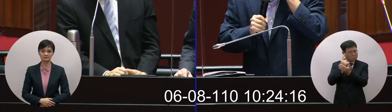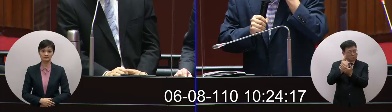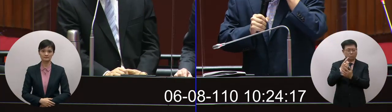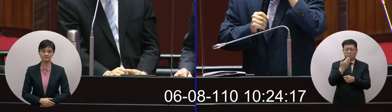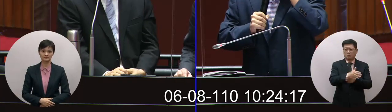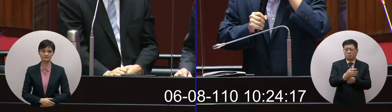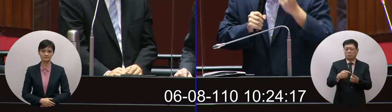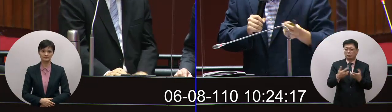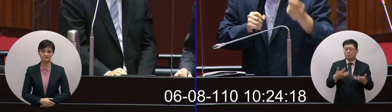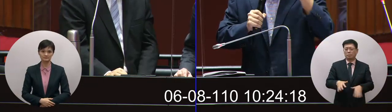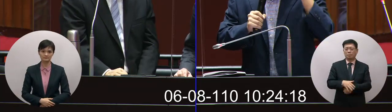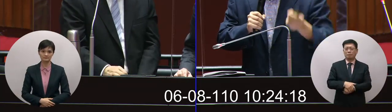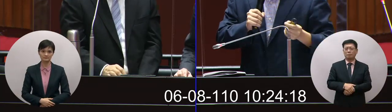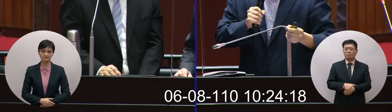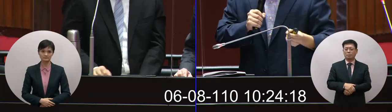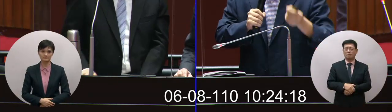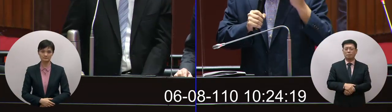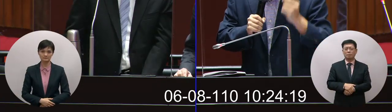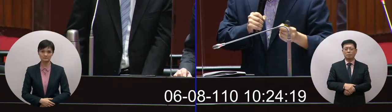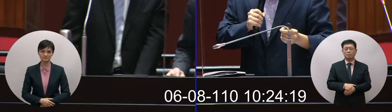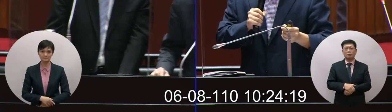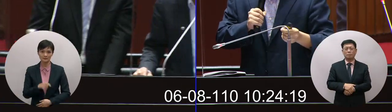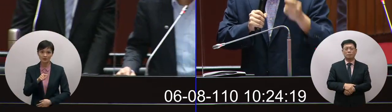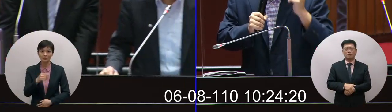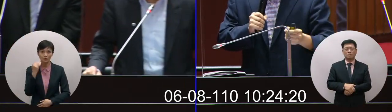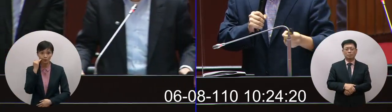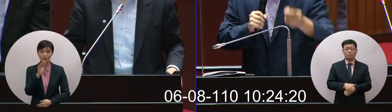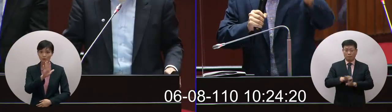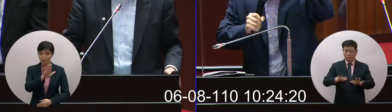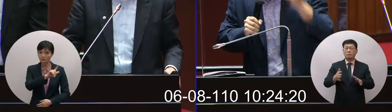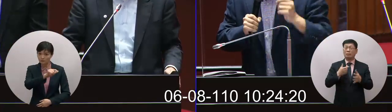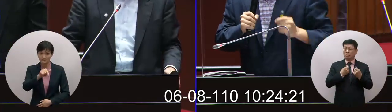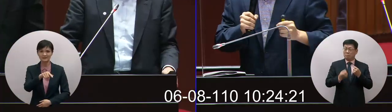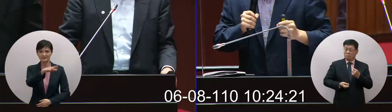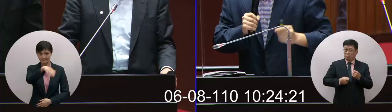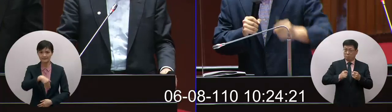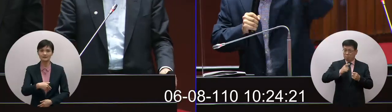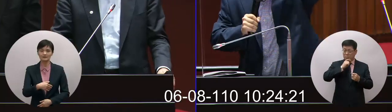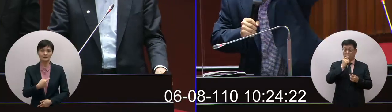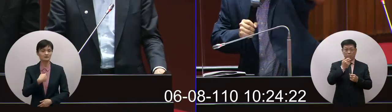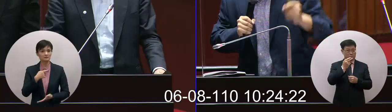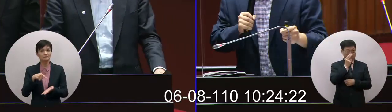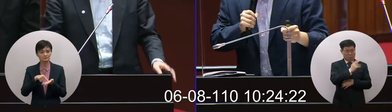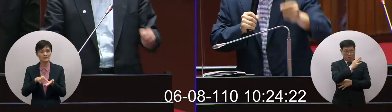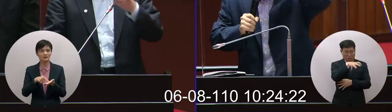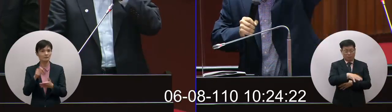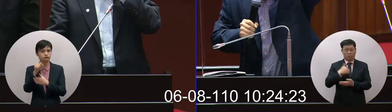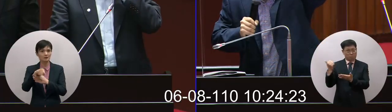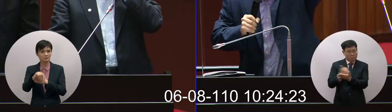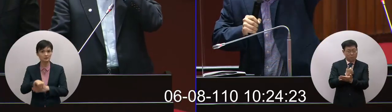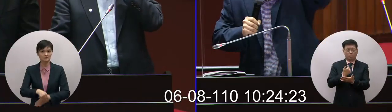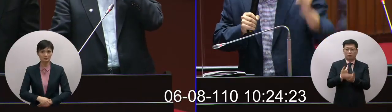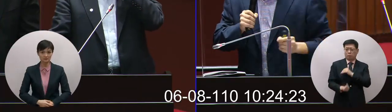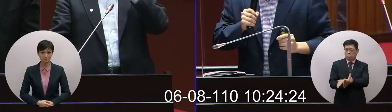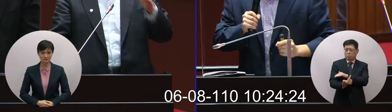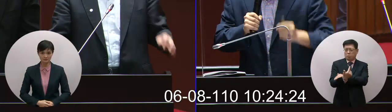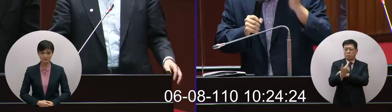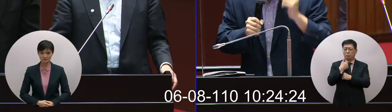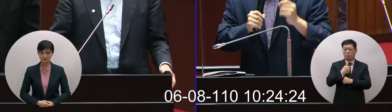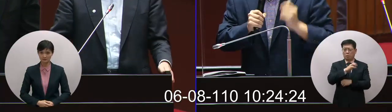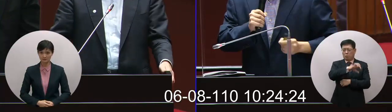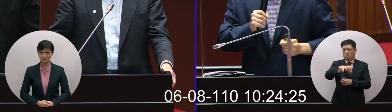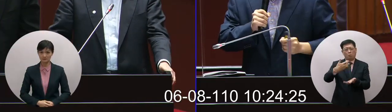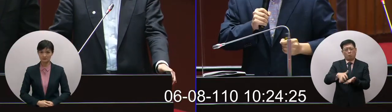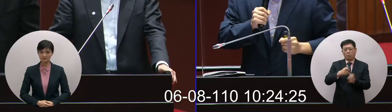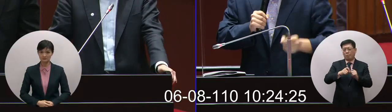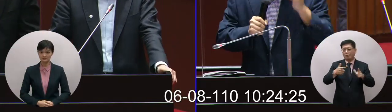侪人的嘛。 我袂叫伊卖用嘛，还有物件不要当用。 应该是讲，咱机关，咱就会当去进快筛试剂，满世界足